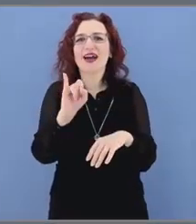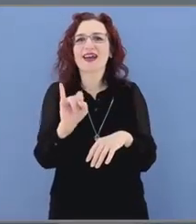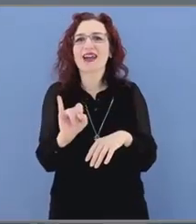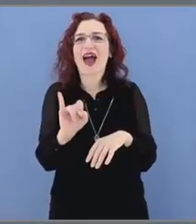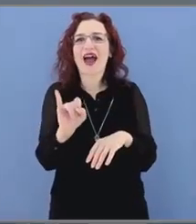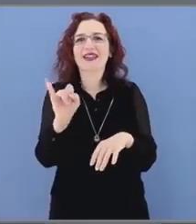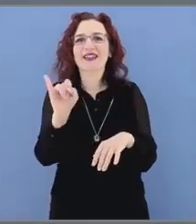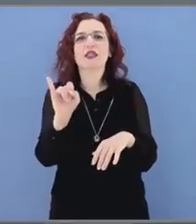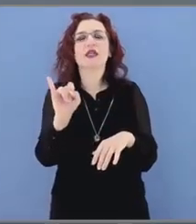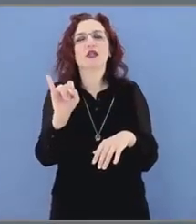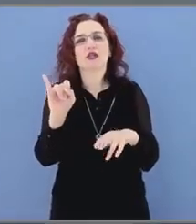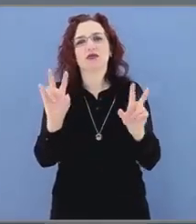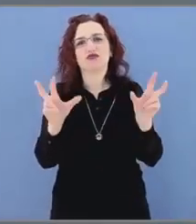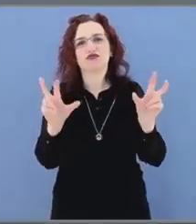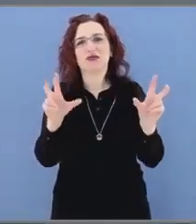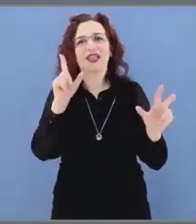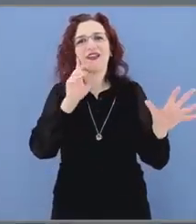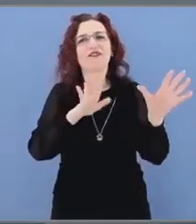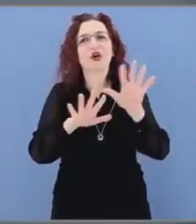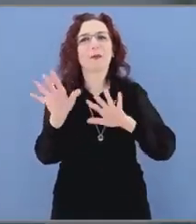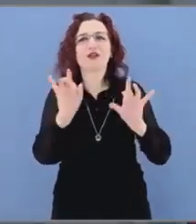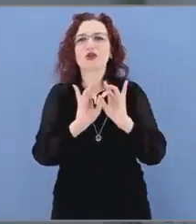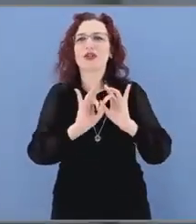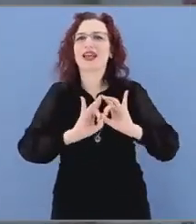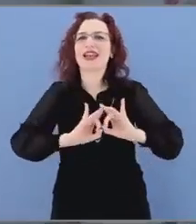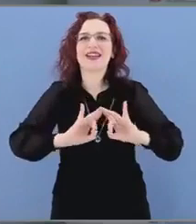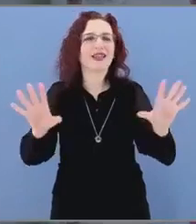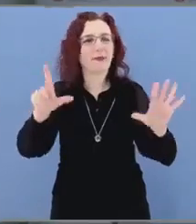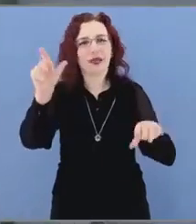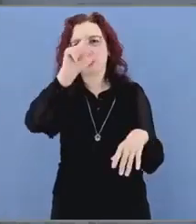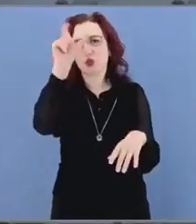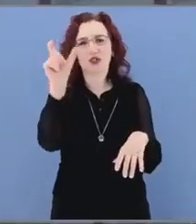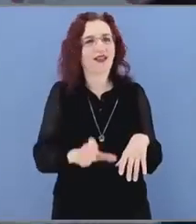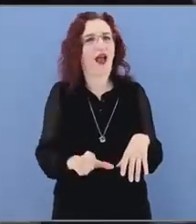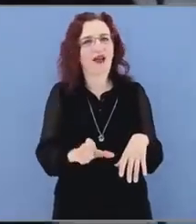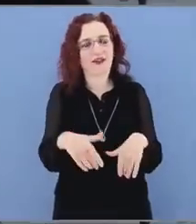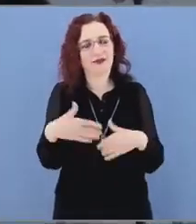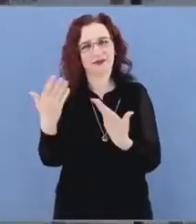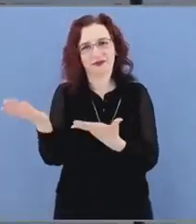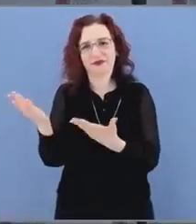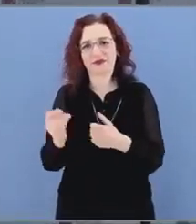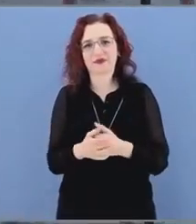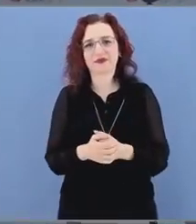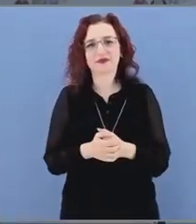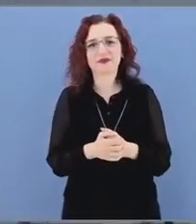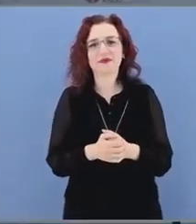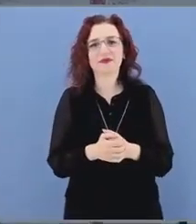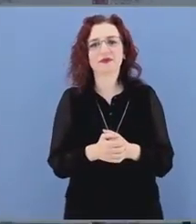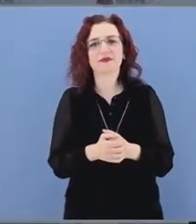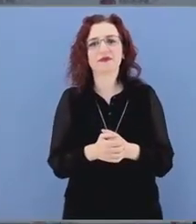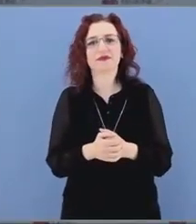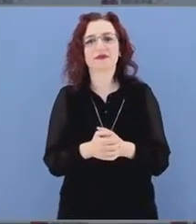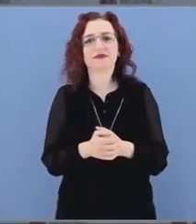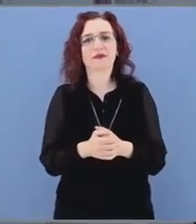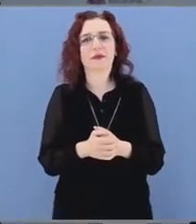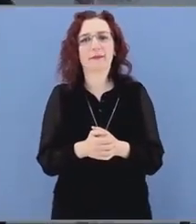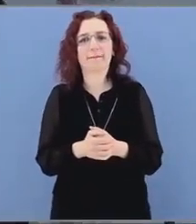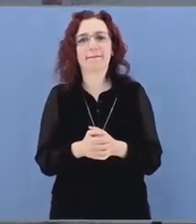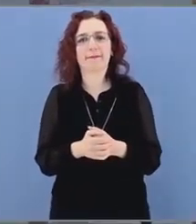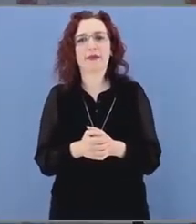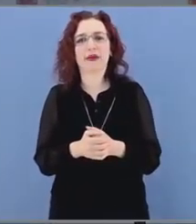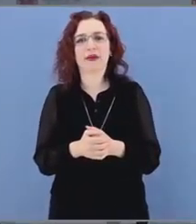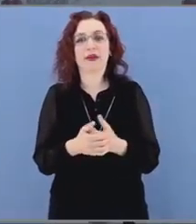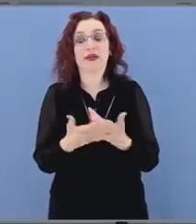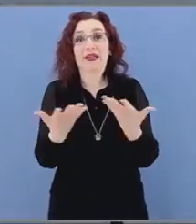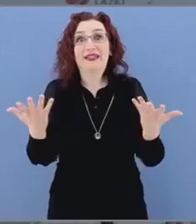Domenico Iannaccone. Salve, non era previsto.